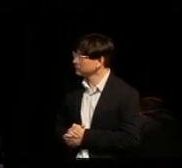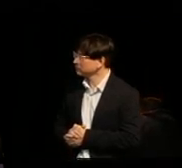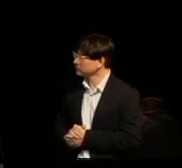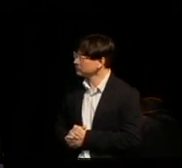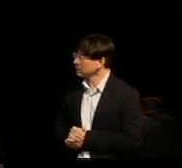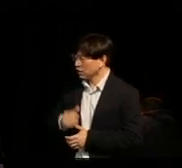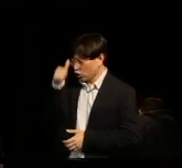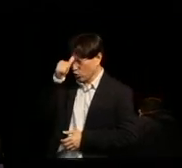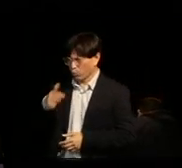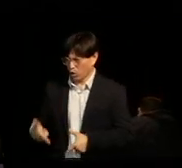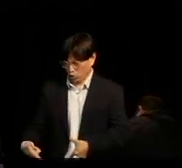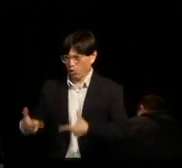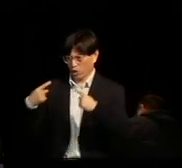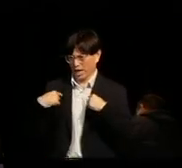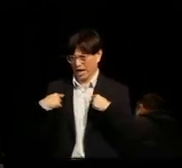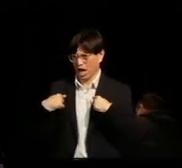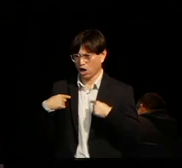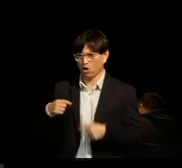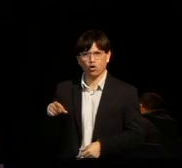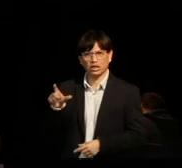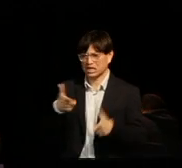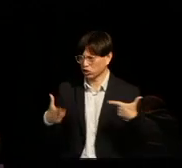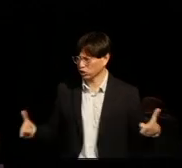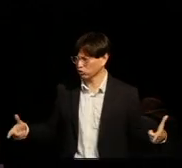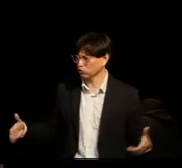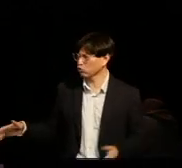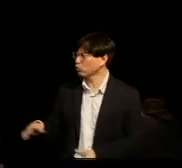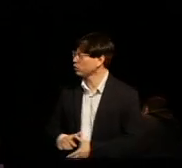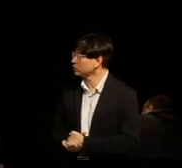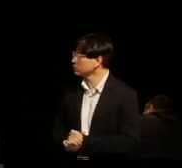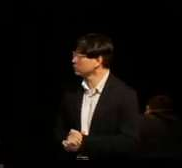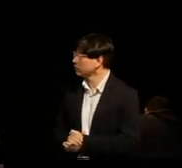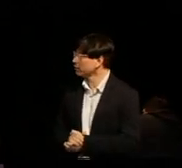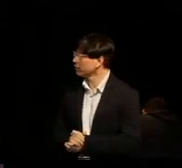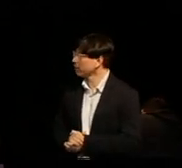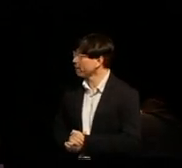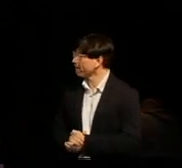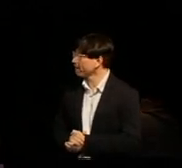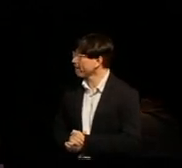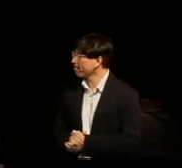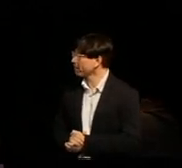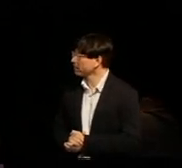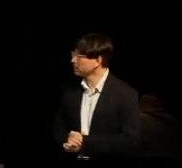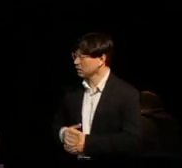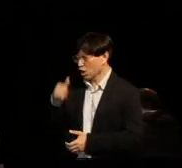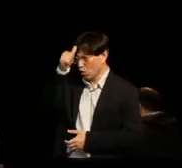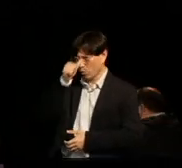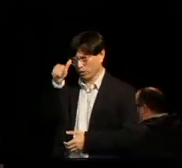della chiesa è un dono di cui nessuno deve essere privato quindi questo pregiudizio